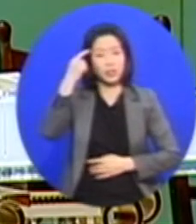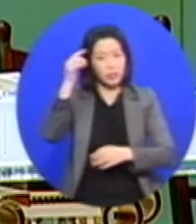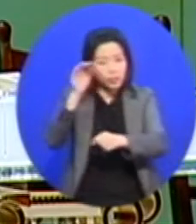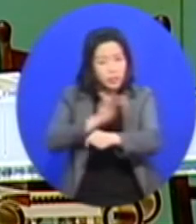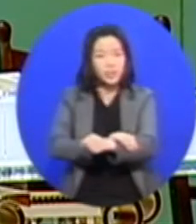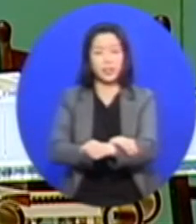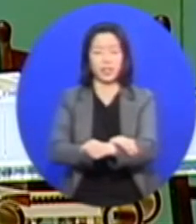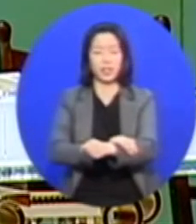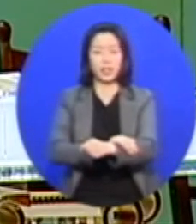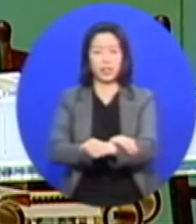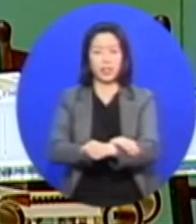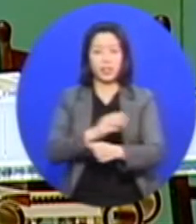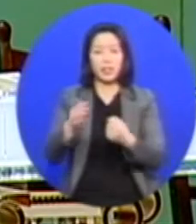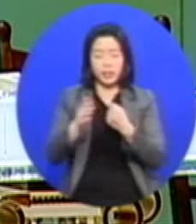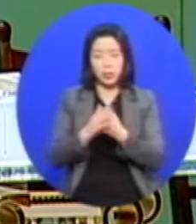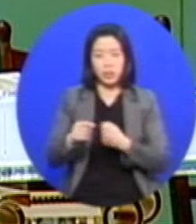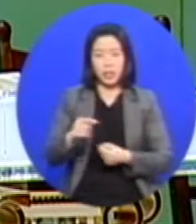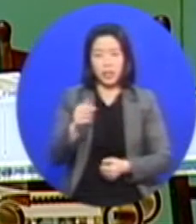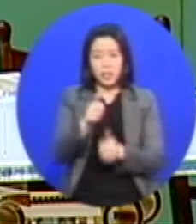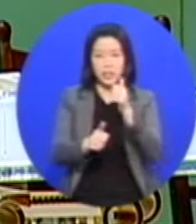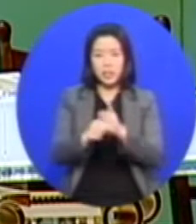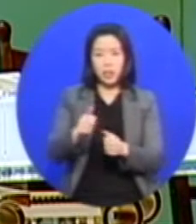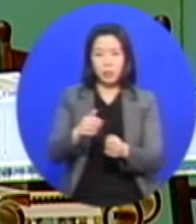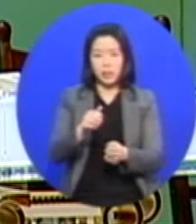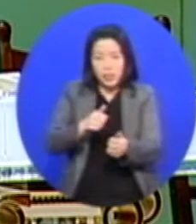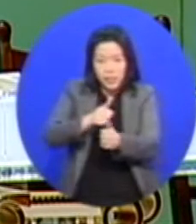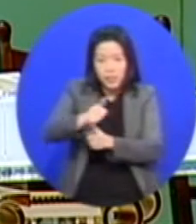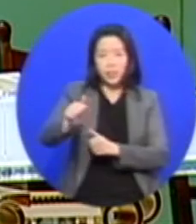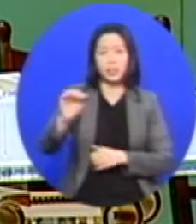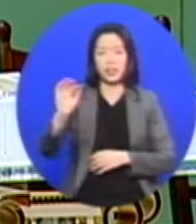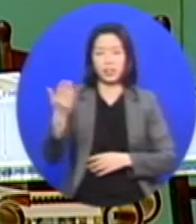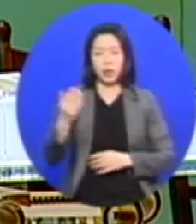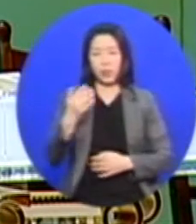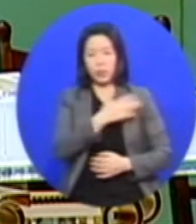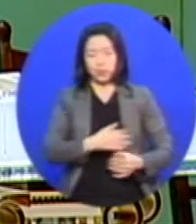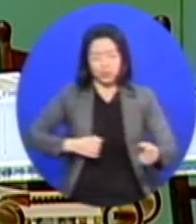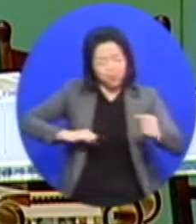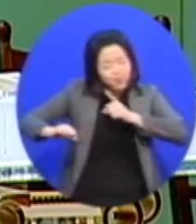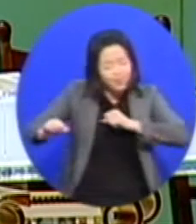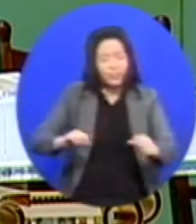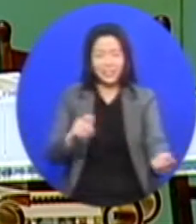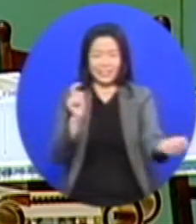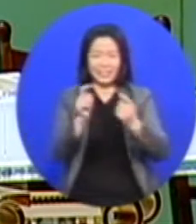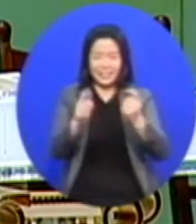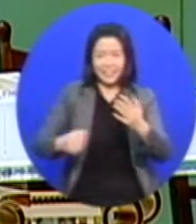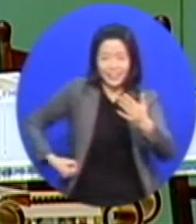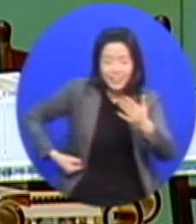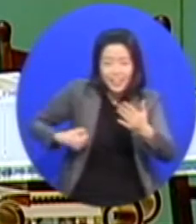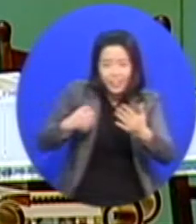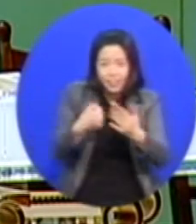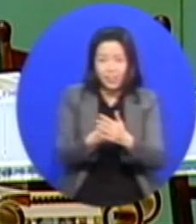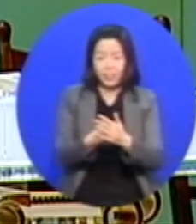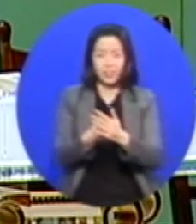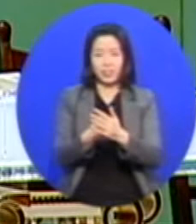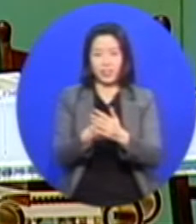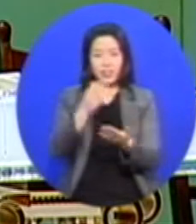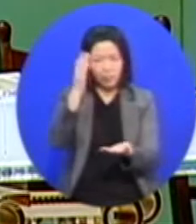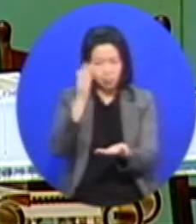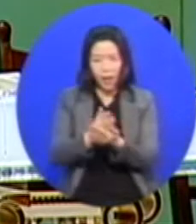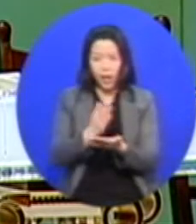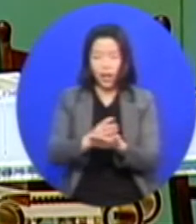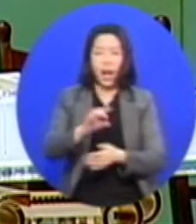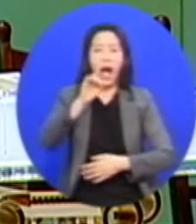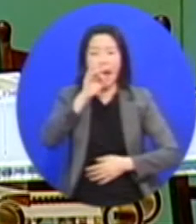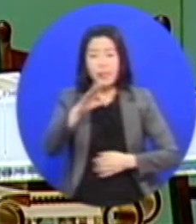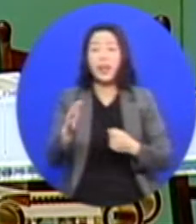5 그래서 시험을 이겨야 되겠다고 몸부림치고 싸우고 결심하고 결단하고 하지 말라는 겁니다 안 되는